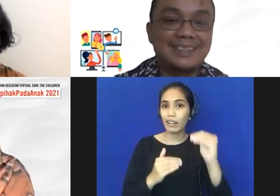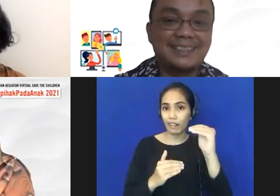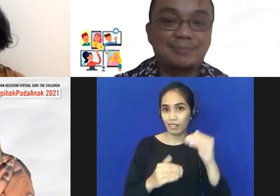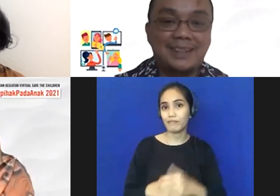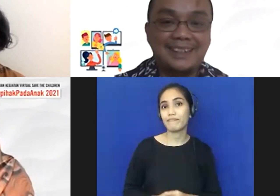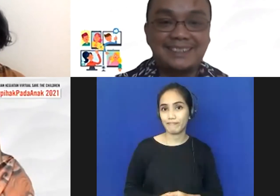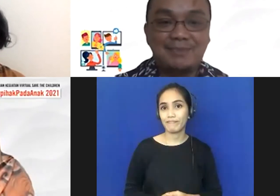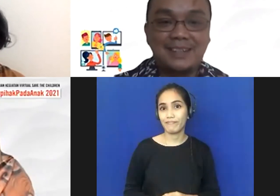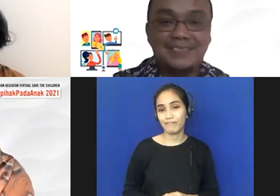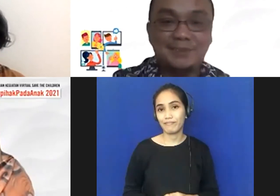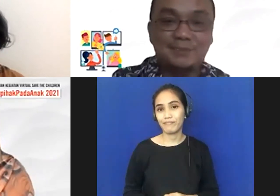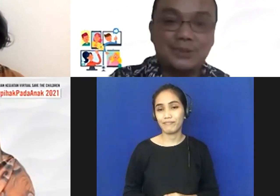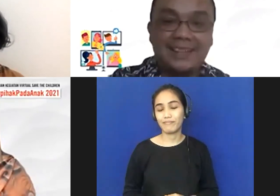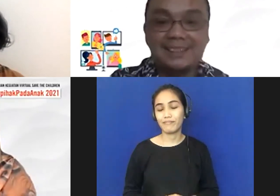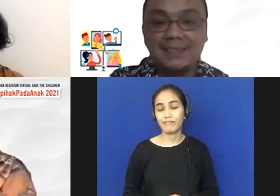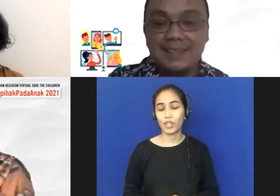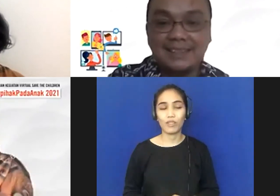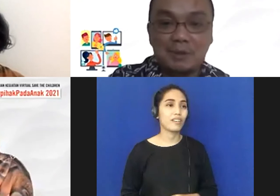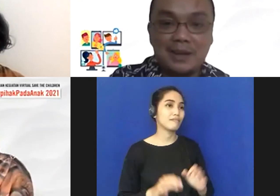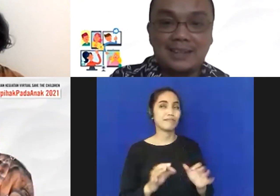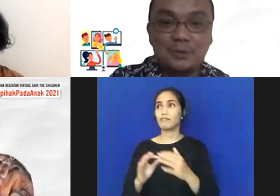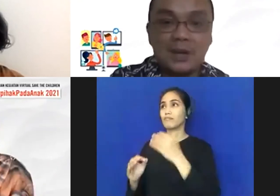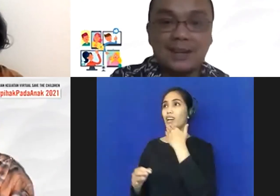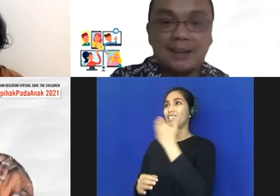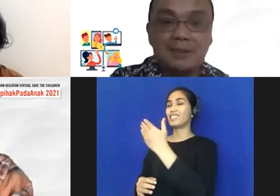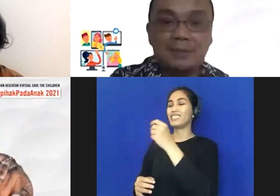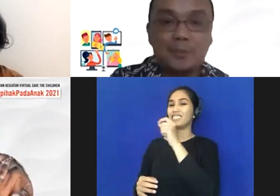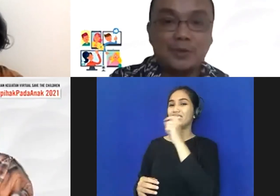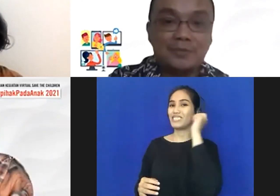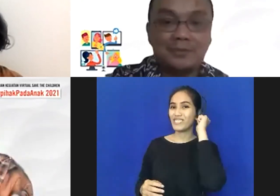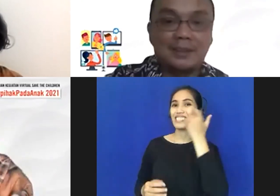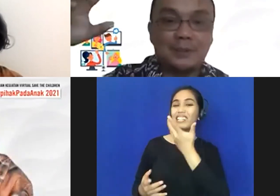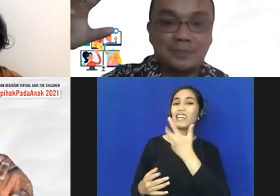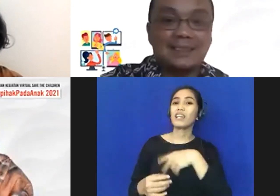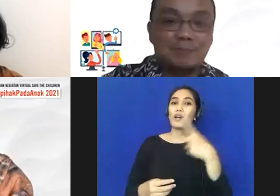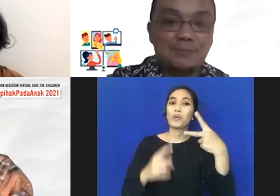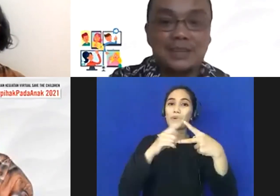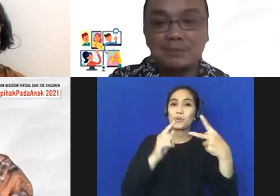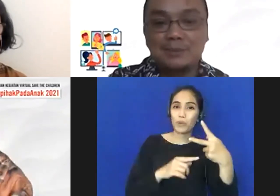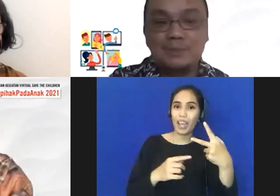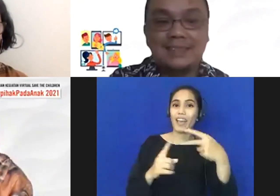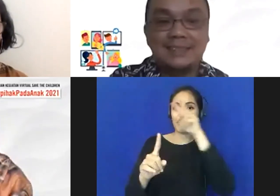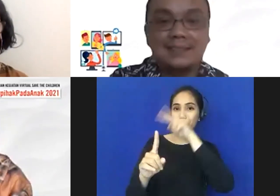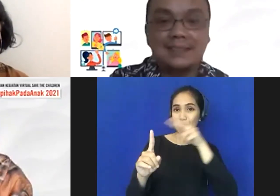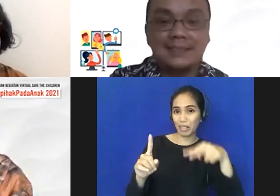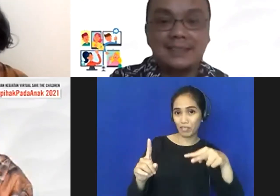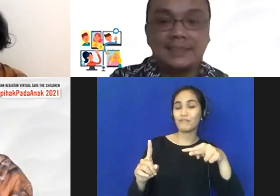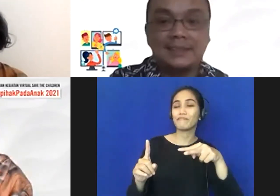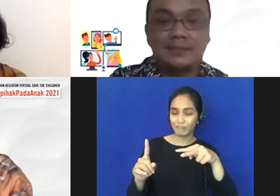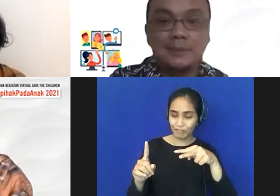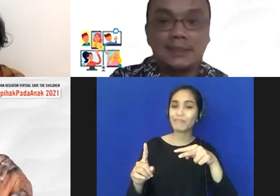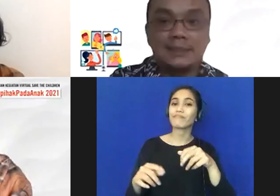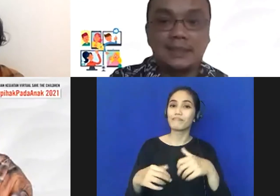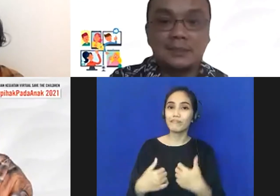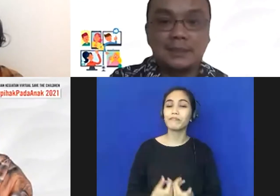Bram. Terima kasih Ibu. Ya, jadi memang ada dua point of perspektif ya Bu yang bisa kita jadiin